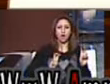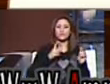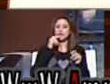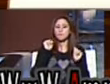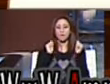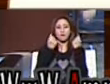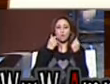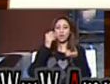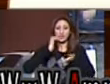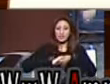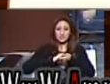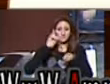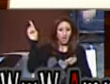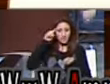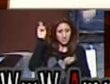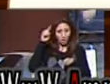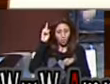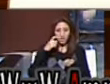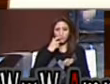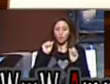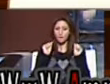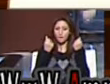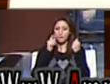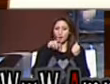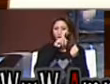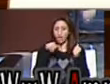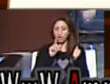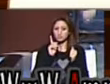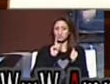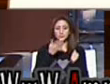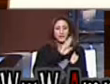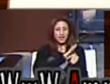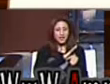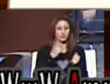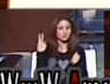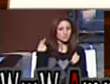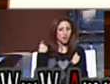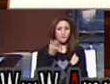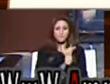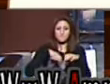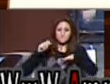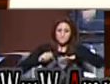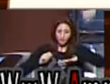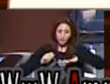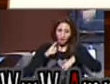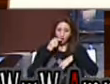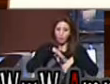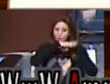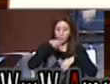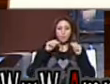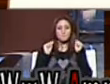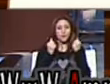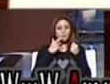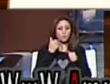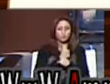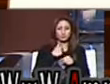وتحقيق السلام الاجتماعي ليهم، وطبعا اهمها مهنه العداله، القضاء دول القائمين على العدل.